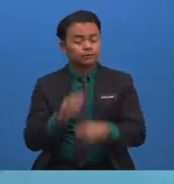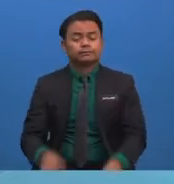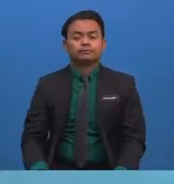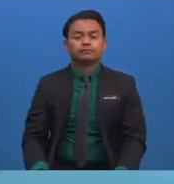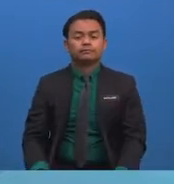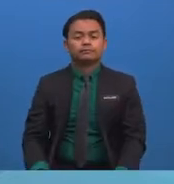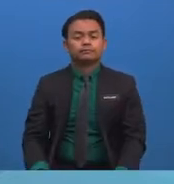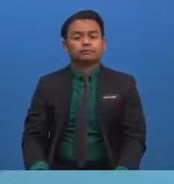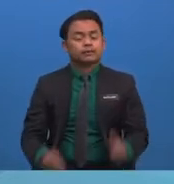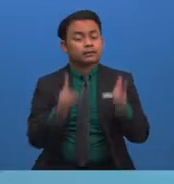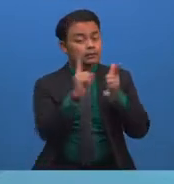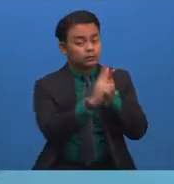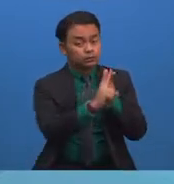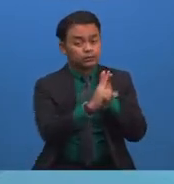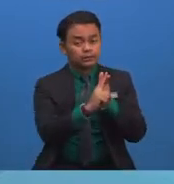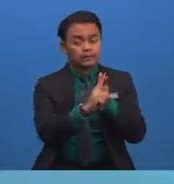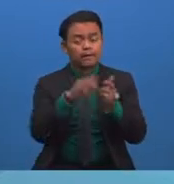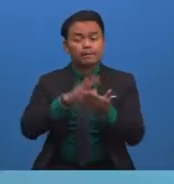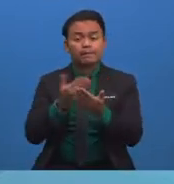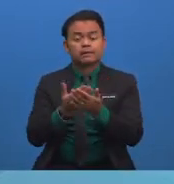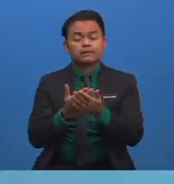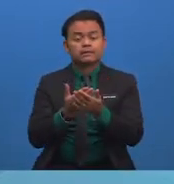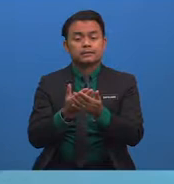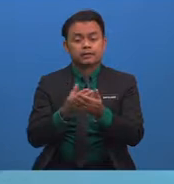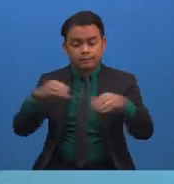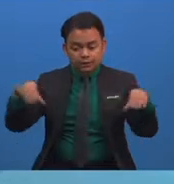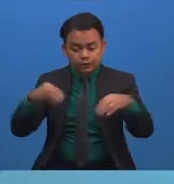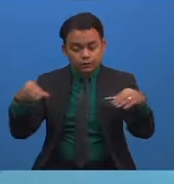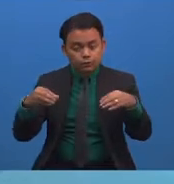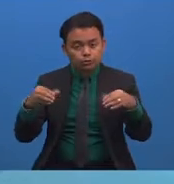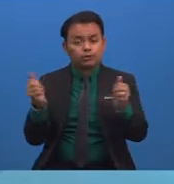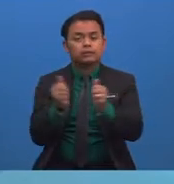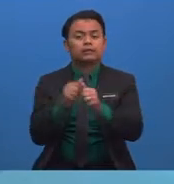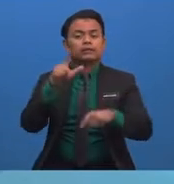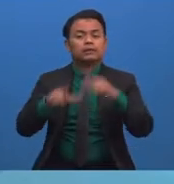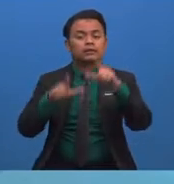Kedua, memasak secara mencelur dengan langkah yang betul.